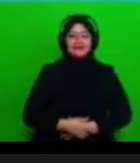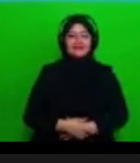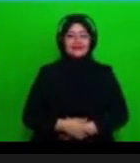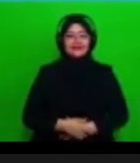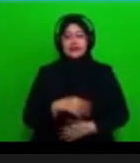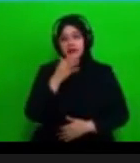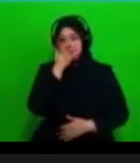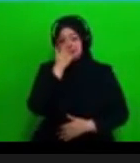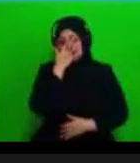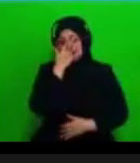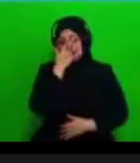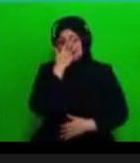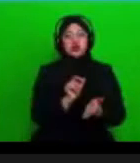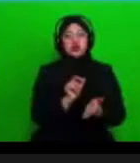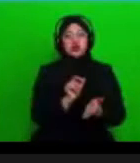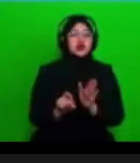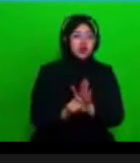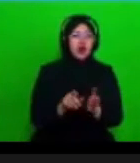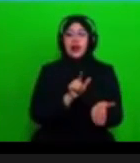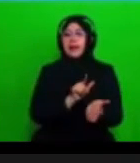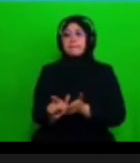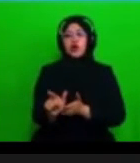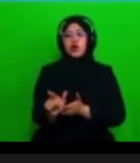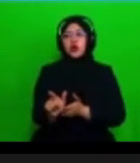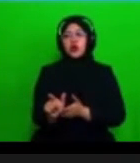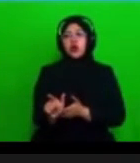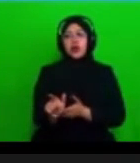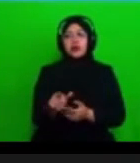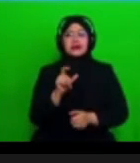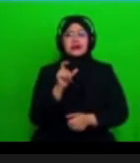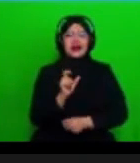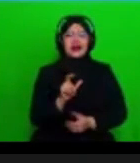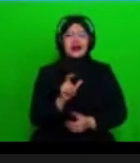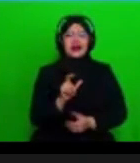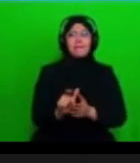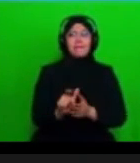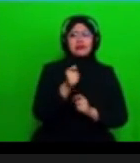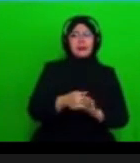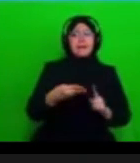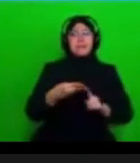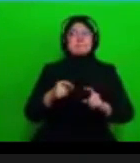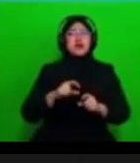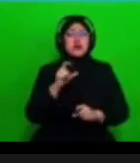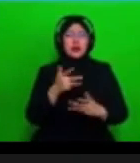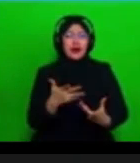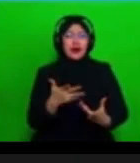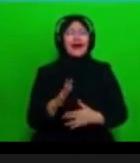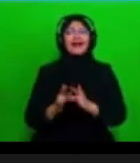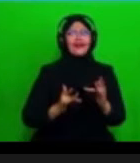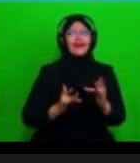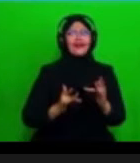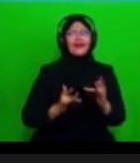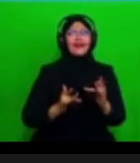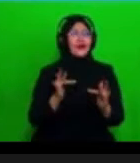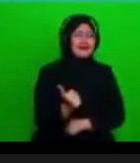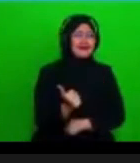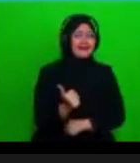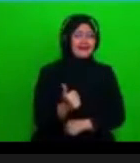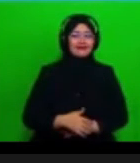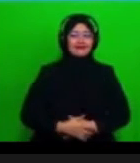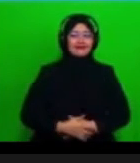Jadi pelaporan penganggaran BOS itu dilakukan secara daring. Jadi ada banyak efisiensi menggunakan platform teknologi yang dilakukan oleh Mas